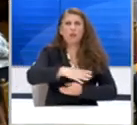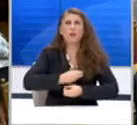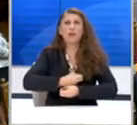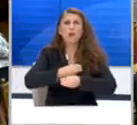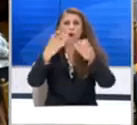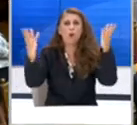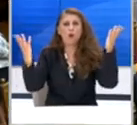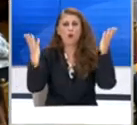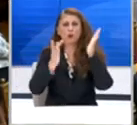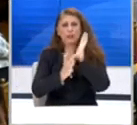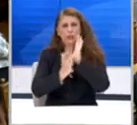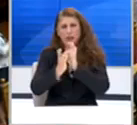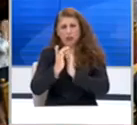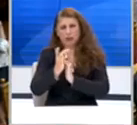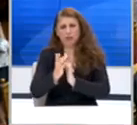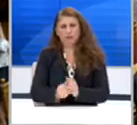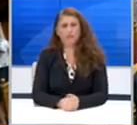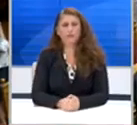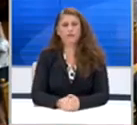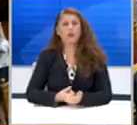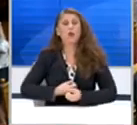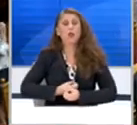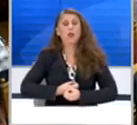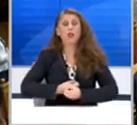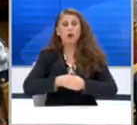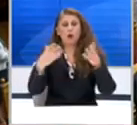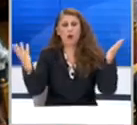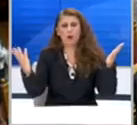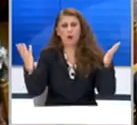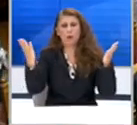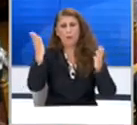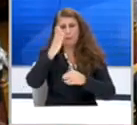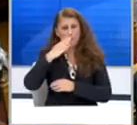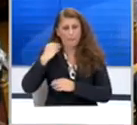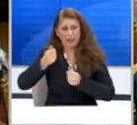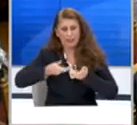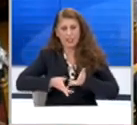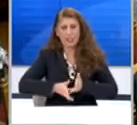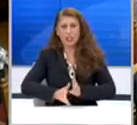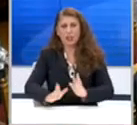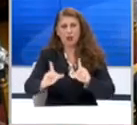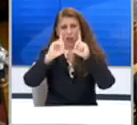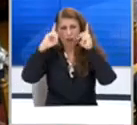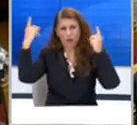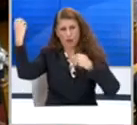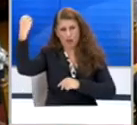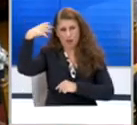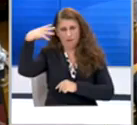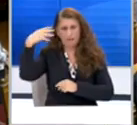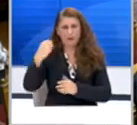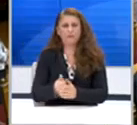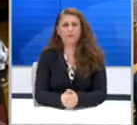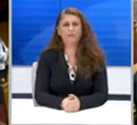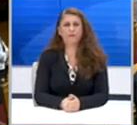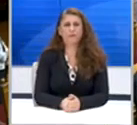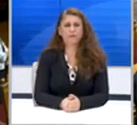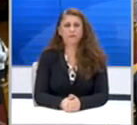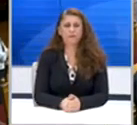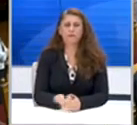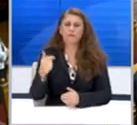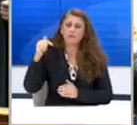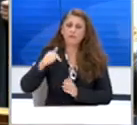δόξαση. Δόξα Πατρί και Υιό και Αγίω Πνεύματι γεννή.